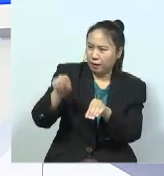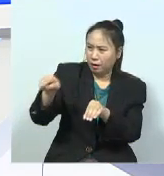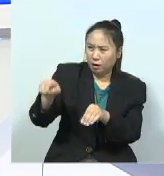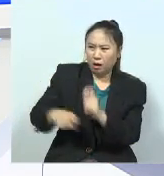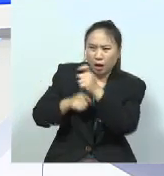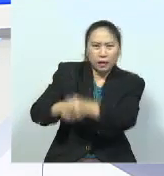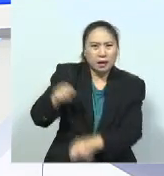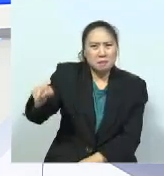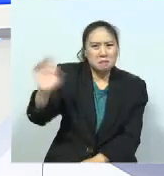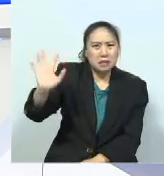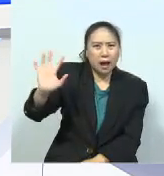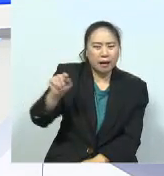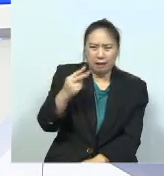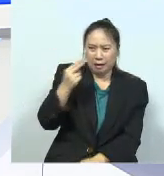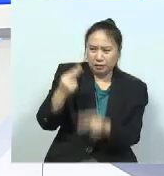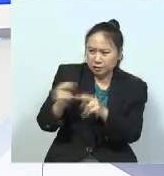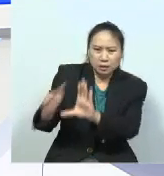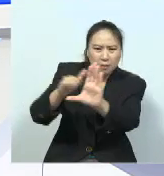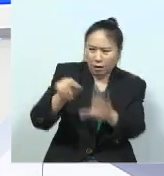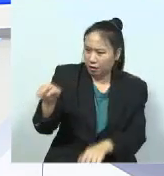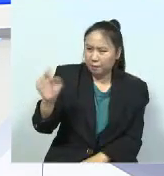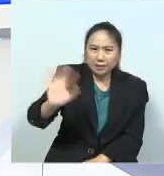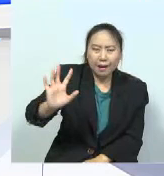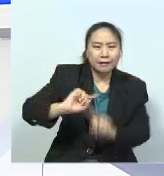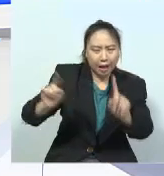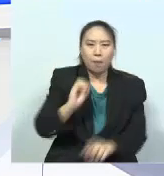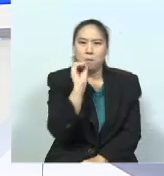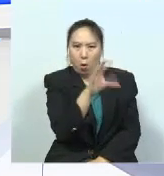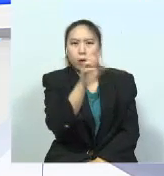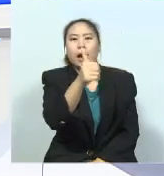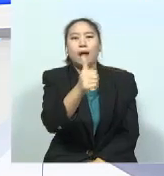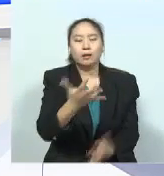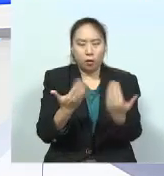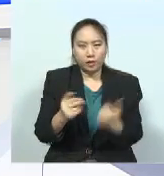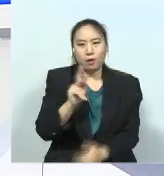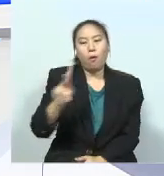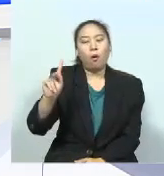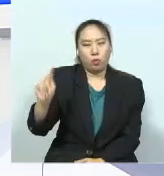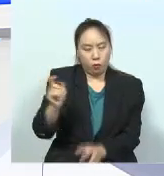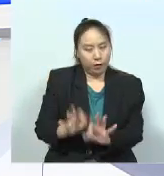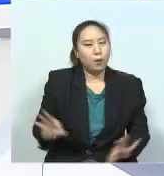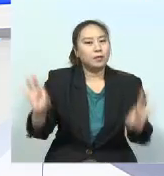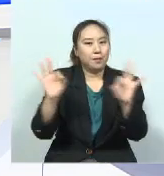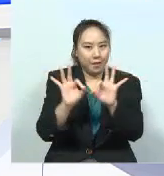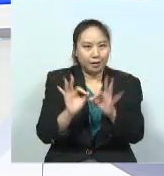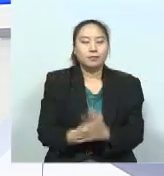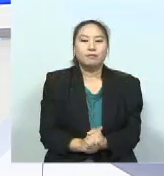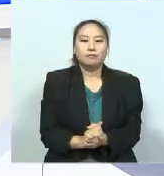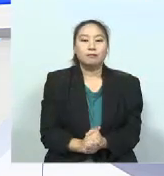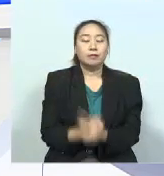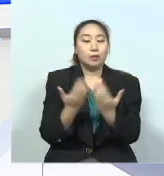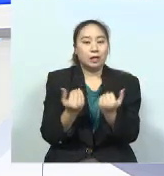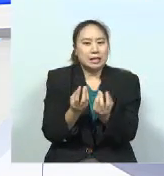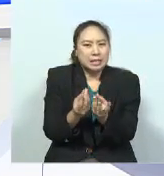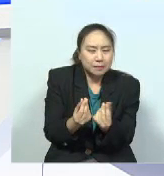ท วงได้คือช่วยกันได้นะคะจริงๆแล้วเนี่ยก็เลยทำให้กกต.ค่อนข้างให้ความสำคัญล่าสุดเนี่ยกกต.เขาก็เร่ง